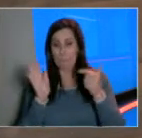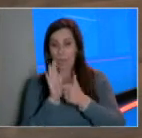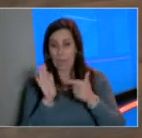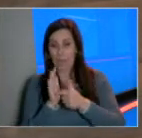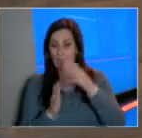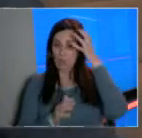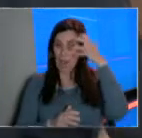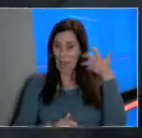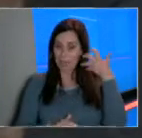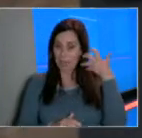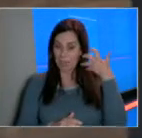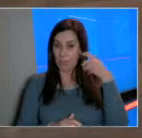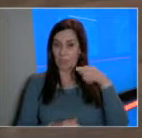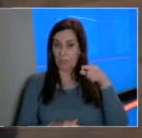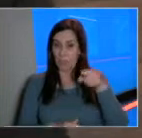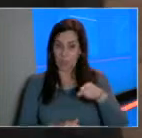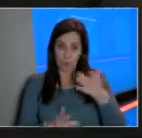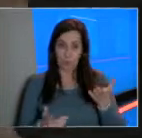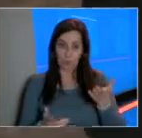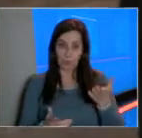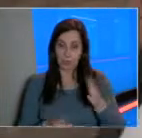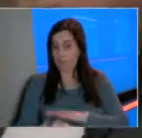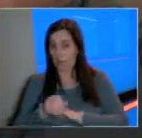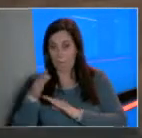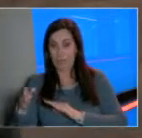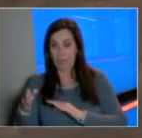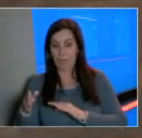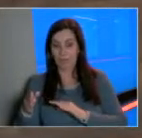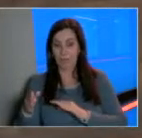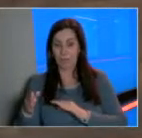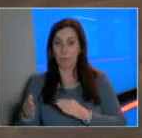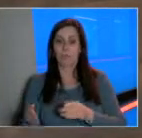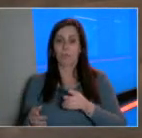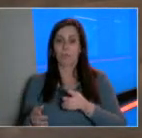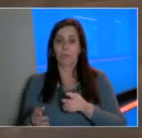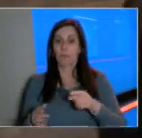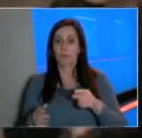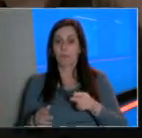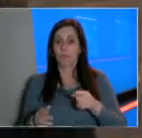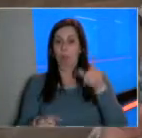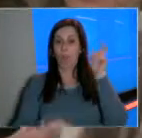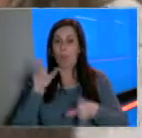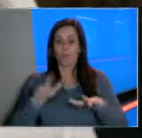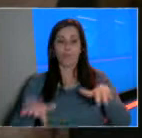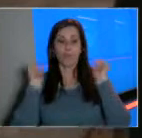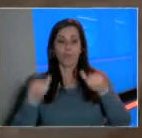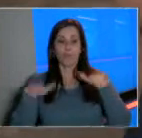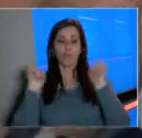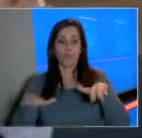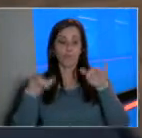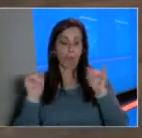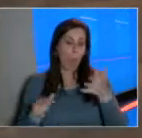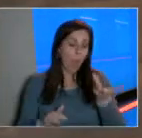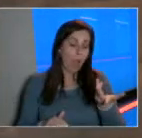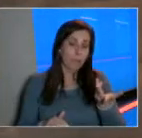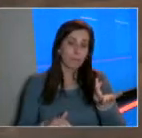שבגלל שאורלי לוי, שהיא כביכול ימנית במקורה, תבריח מצביעים פוטנציאליים